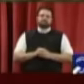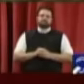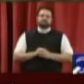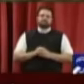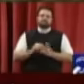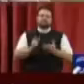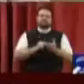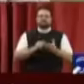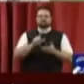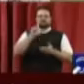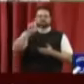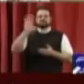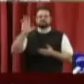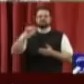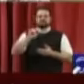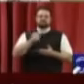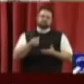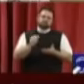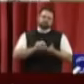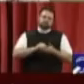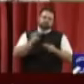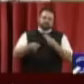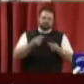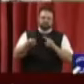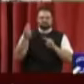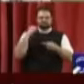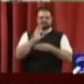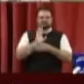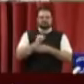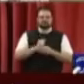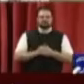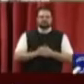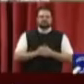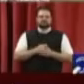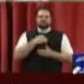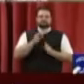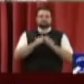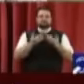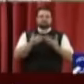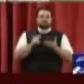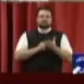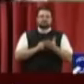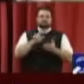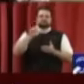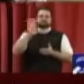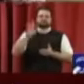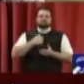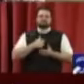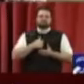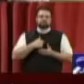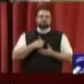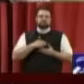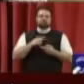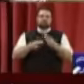75, când m-a pus să caut, știți, înainte de emisiune, ea deschide tu la pagina 75. Și eu răpejor, cum